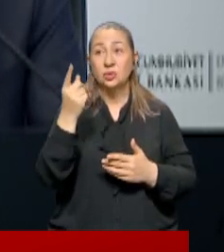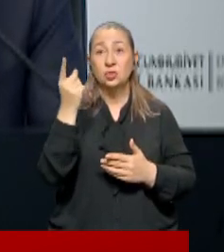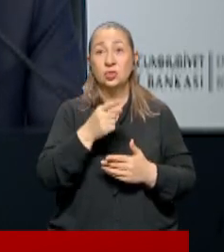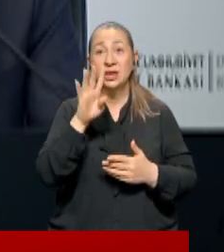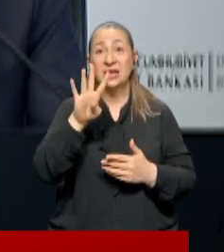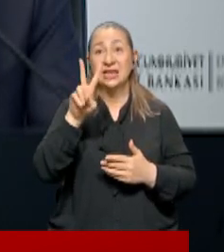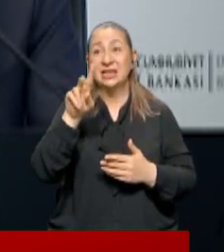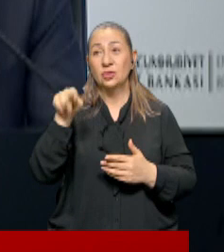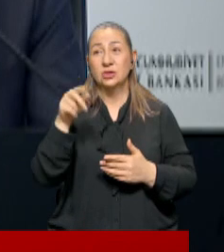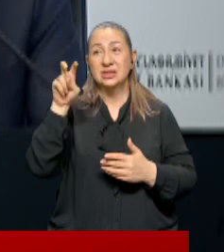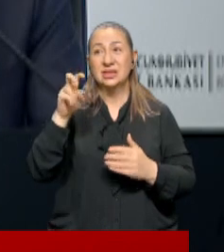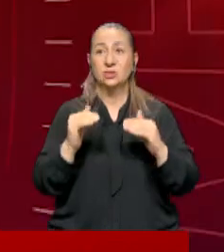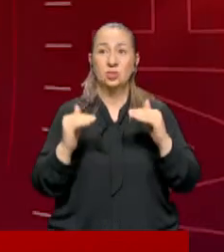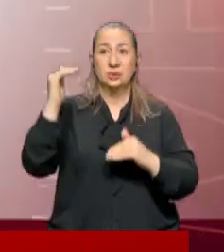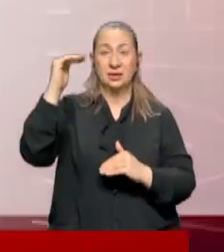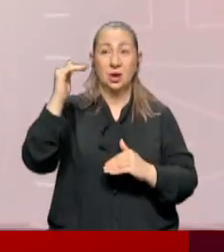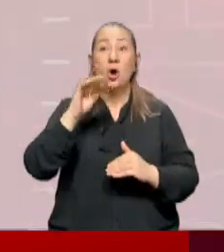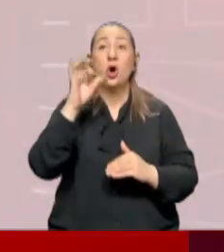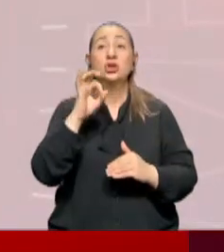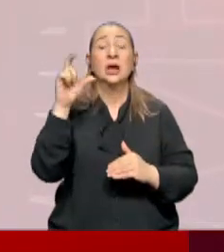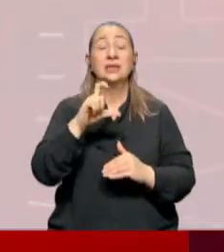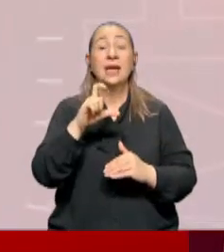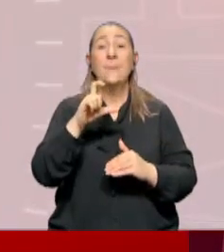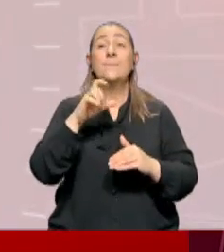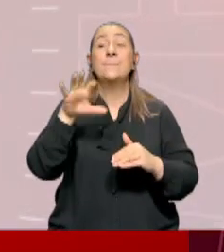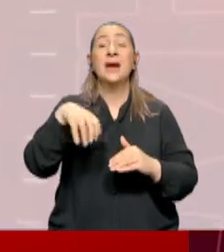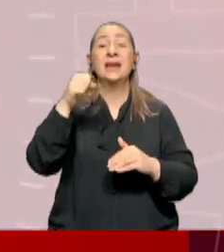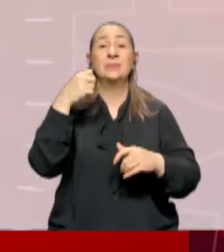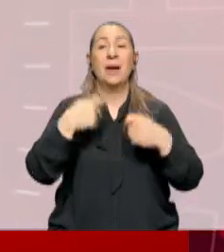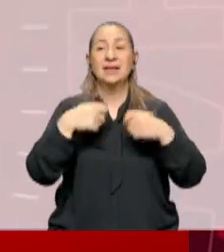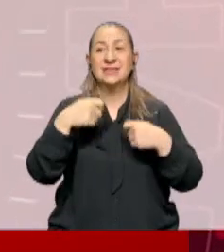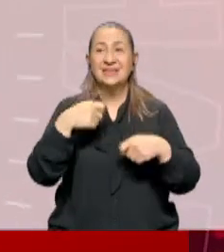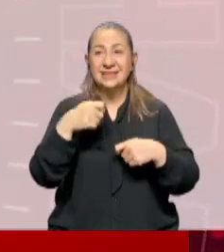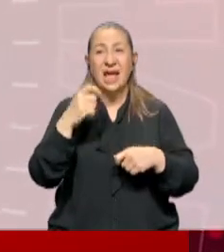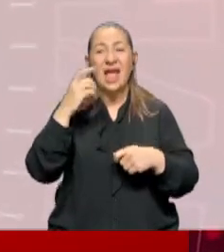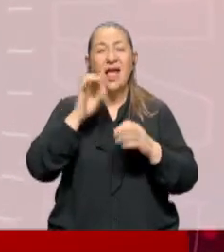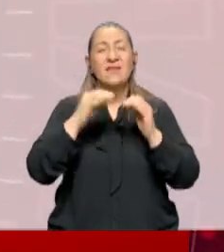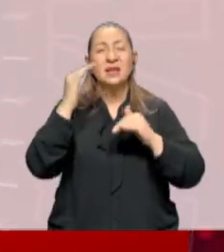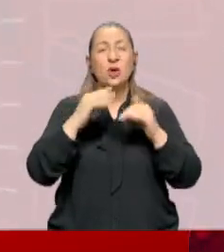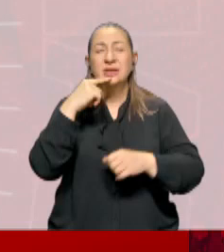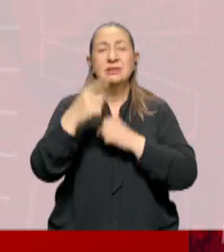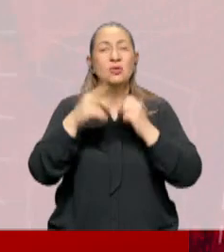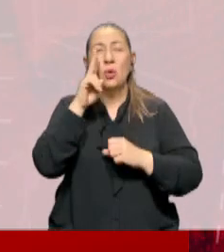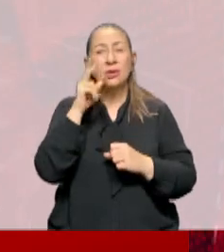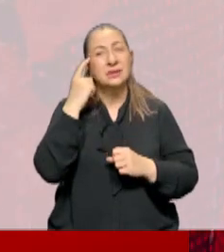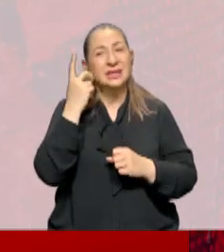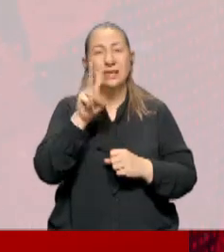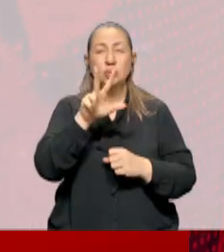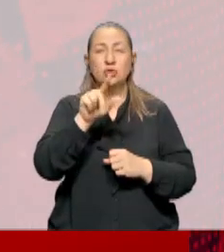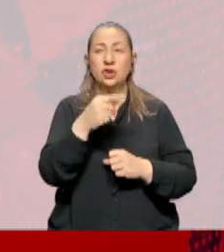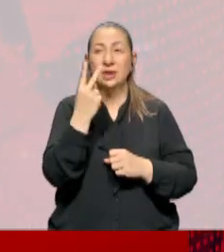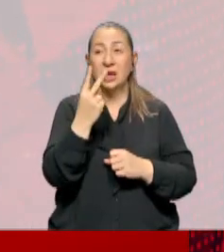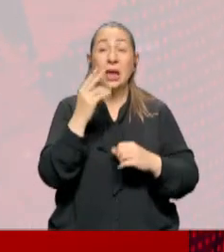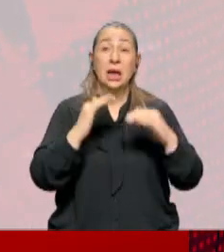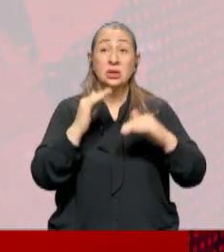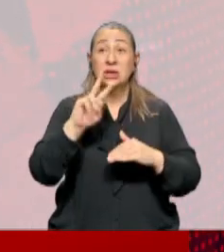yüzde 42.3 8'e yükselttik Ocak ayında Merkez Bankası'nın yıl sonu enflasyon tahmini 100'de 23,50 kiydi